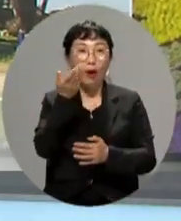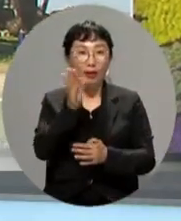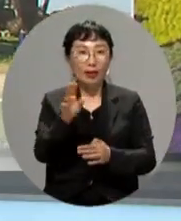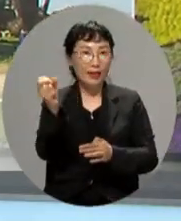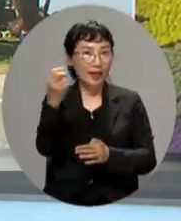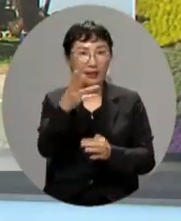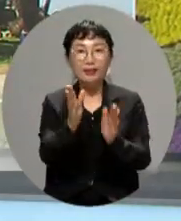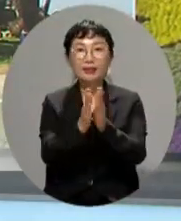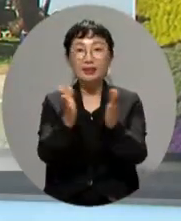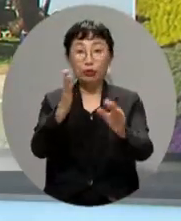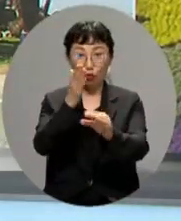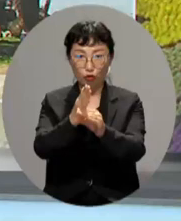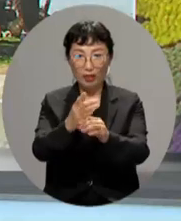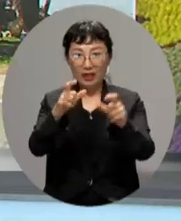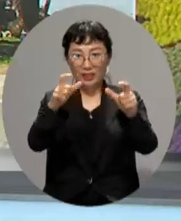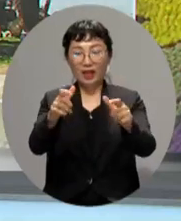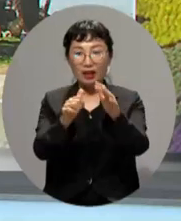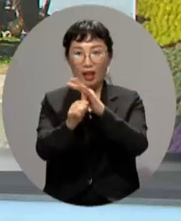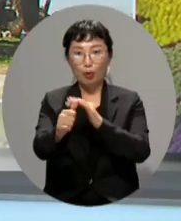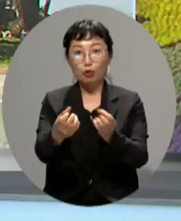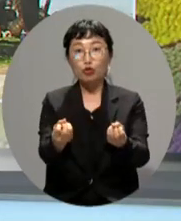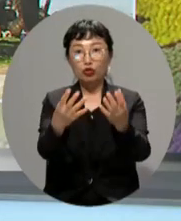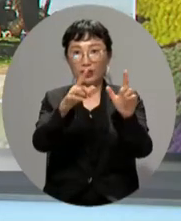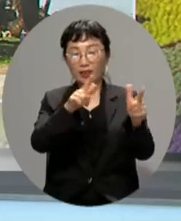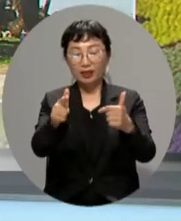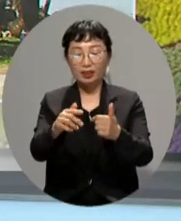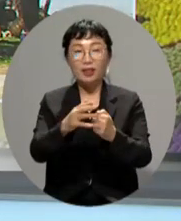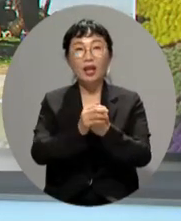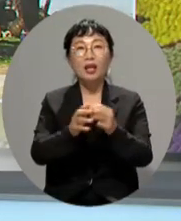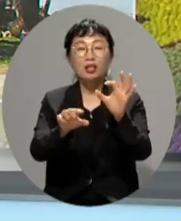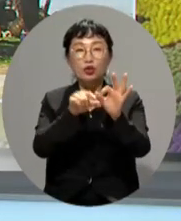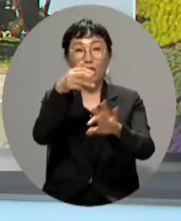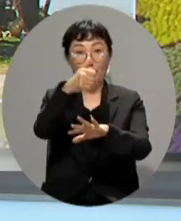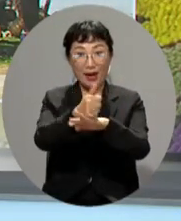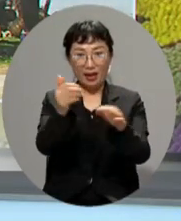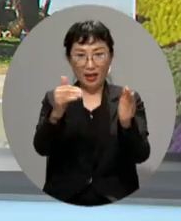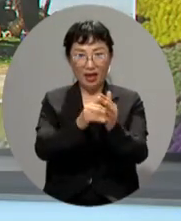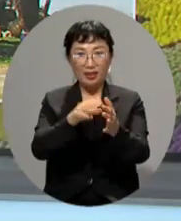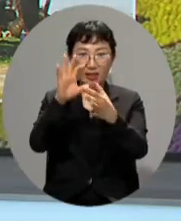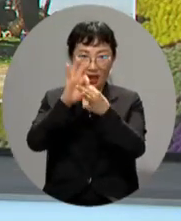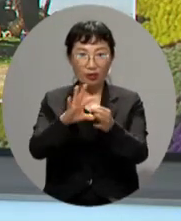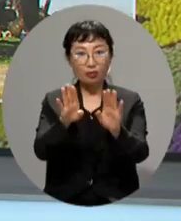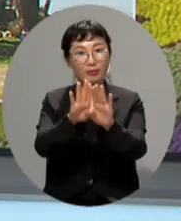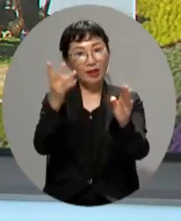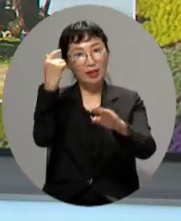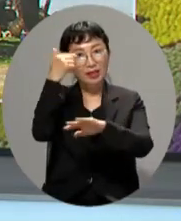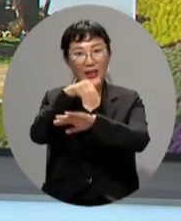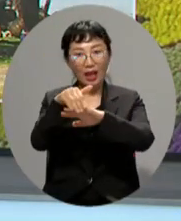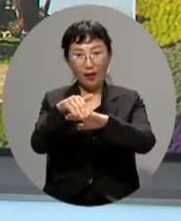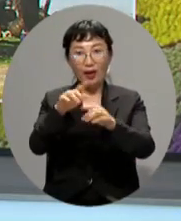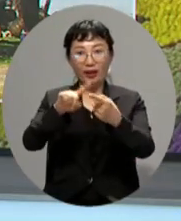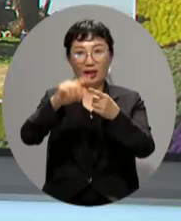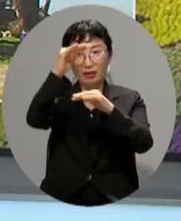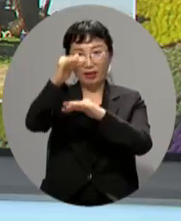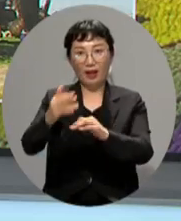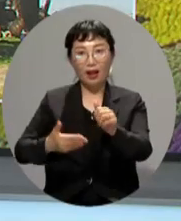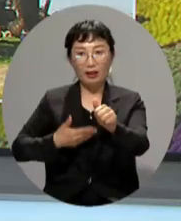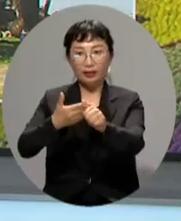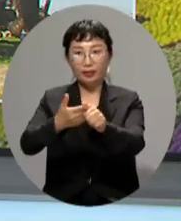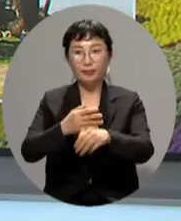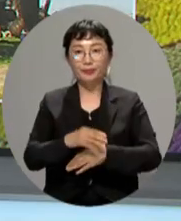켜고 있습니다. 지역 대표 축제들이 다음 달 말까지 순차적으로 열릴 예정인데요. 한범수 기자가